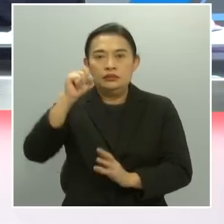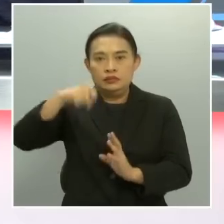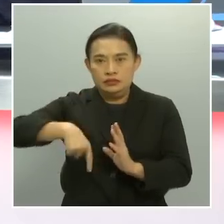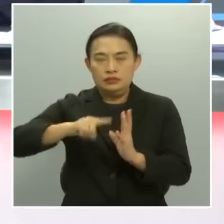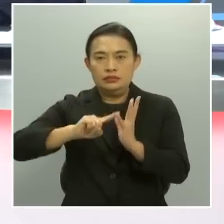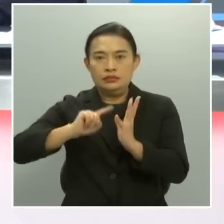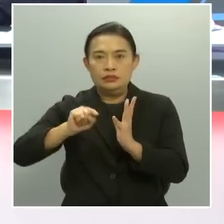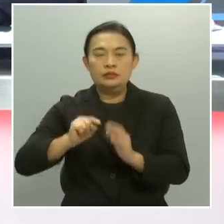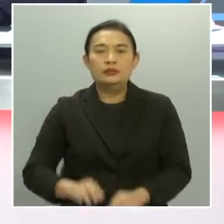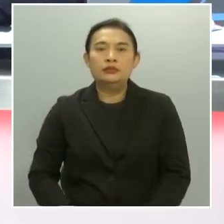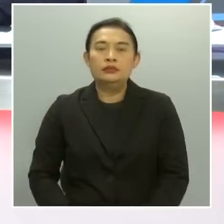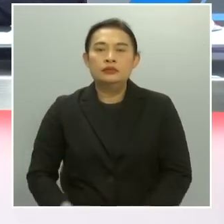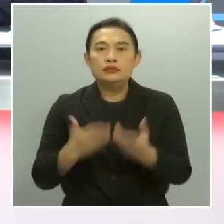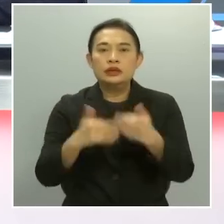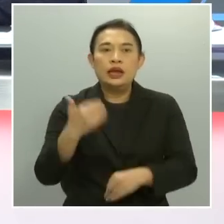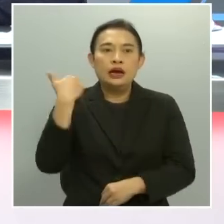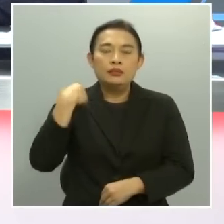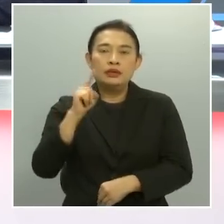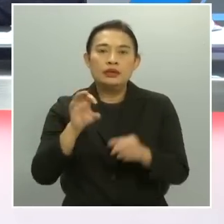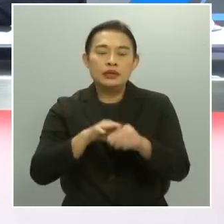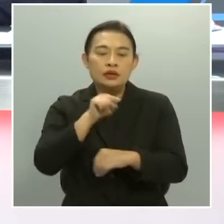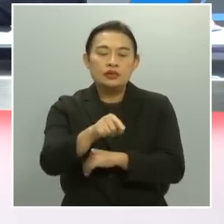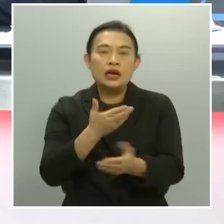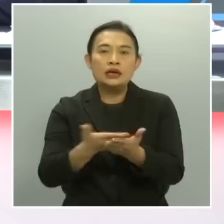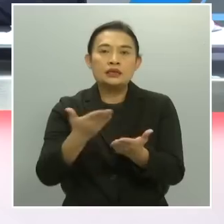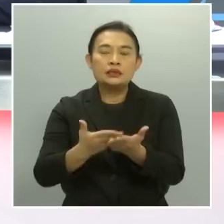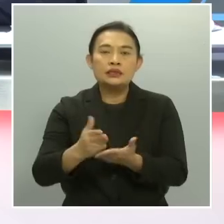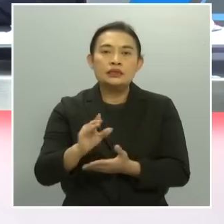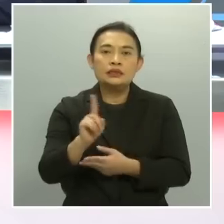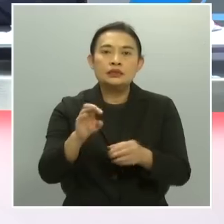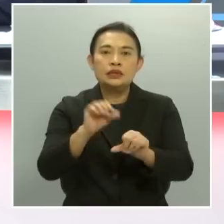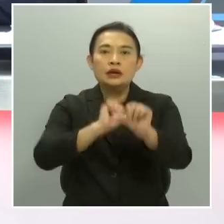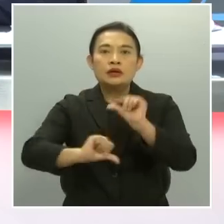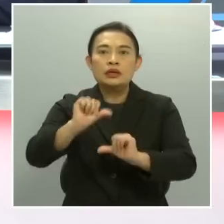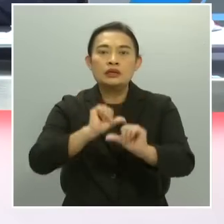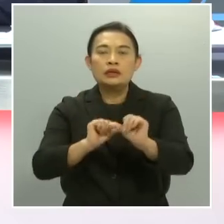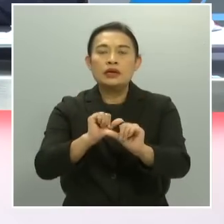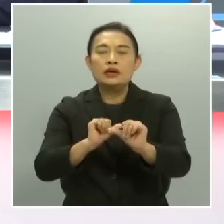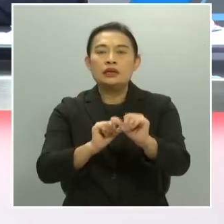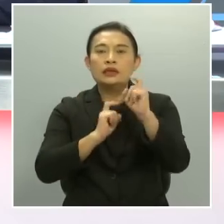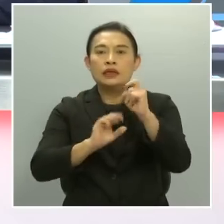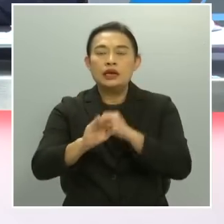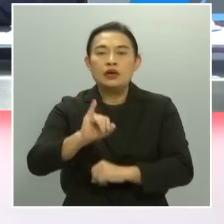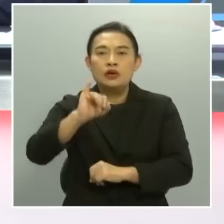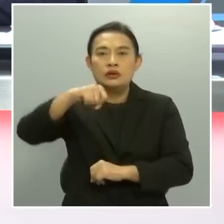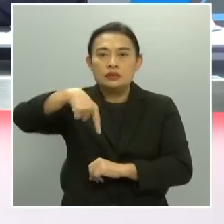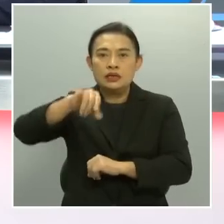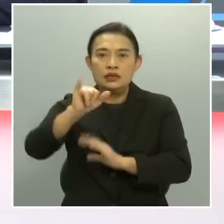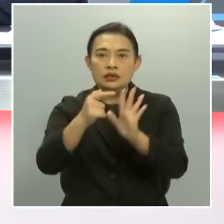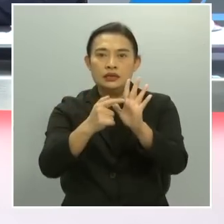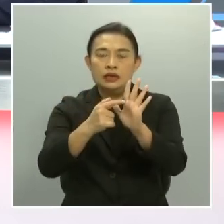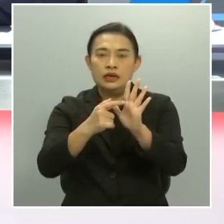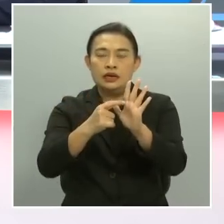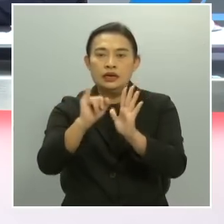ของไซยาไนด์ที่เธอเองได้มีการไปสั่งมาสาเหตุตอนที่สั่งมาเนี่ยเธอบอกเธอรู้เท่าไม่ถึงการสั่งมาเนี่ยต้องการเอาไว้ที่จะฆ่าตะกรวดหรือว่